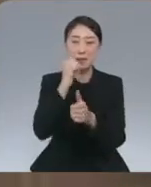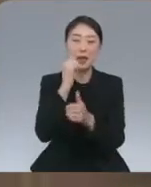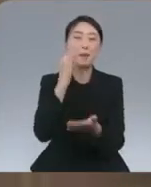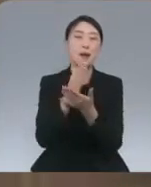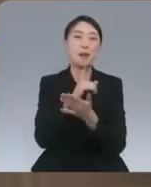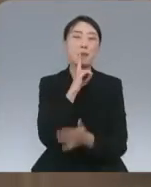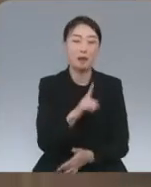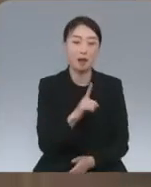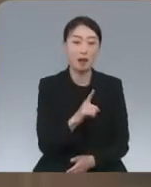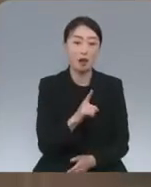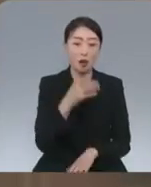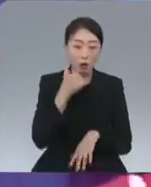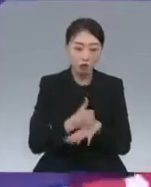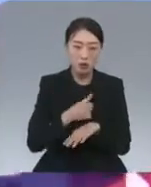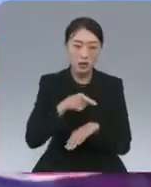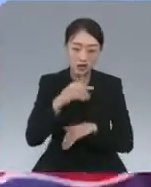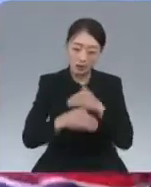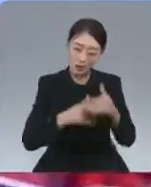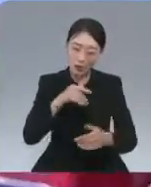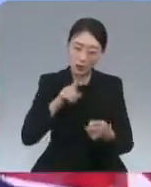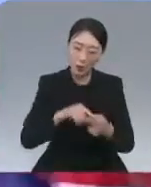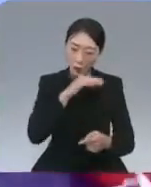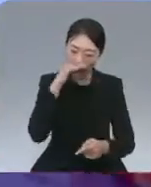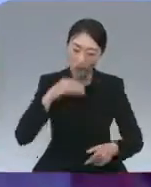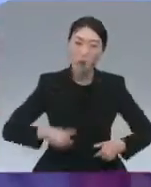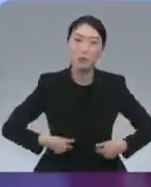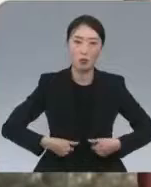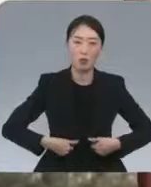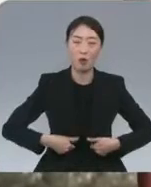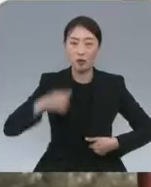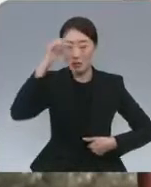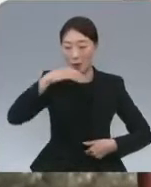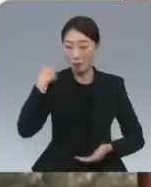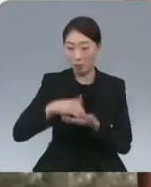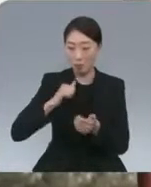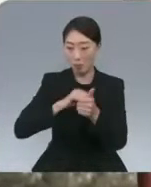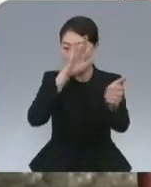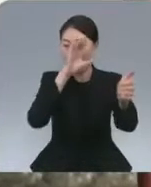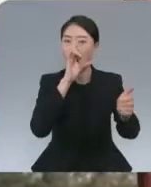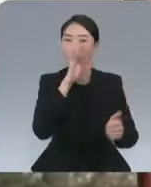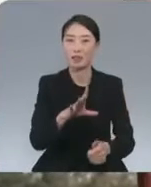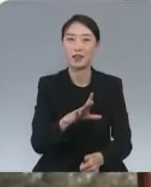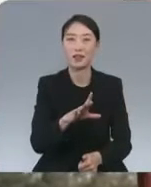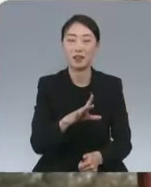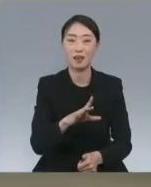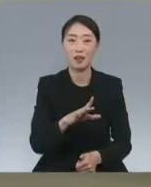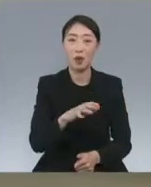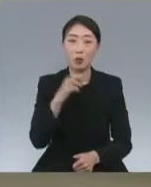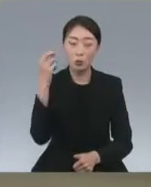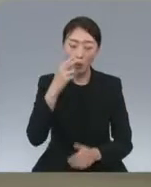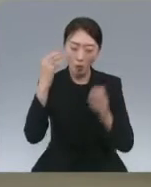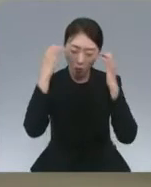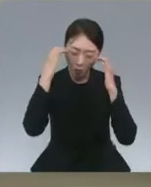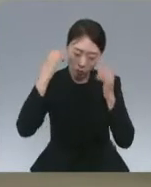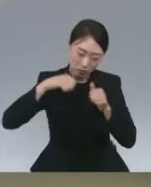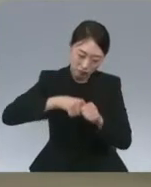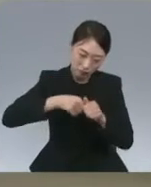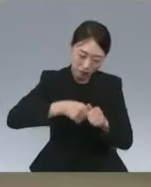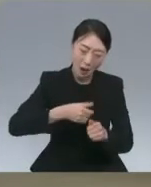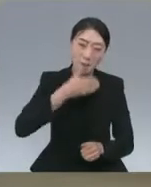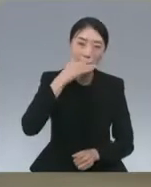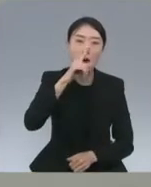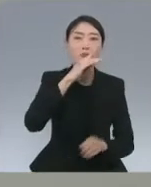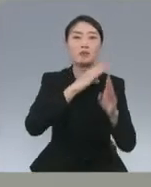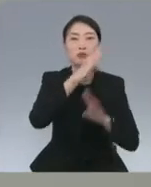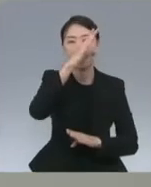sud coréen s'il se trouve au sud du 38e parallèle de quoi amener le gouvernement de yukio la juge injuste de les rapatrier sans avoir suivi les